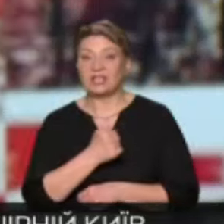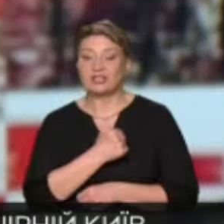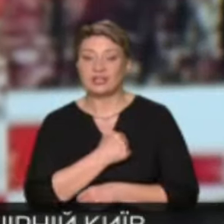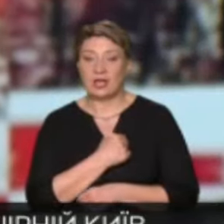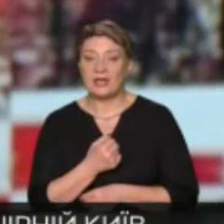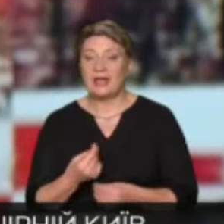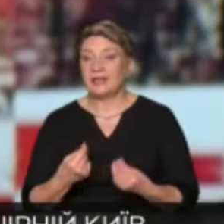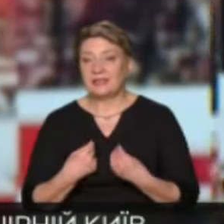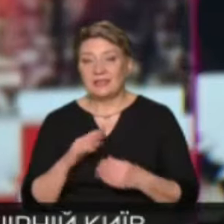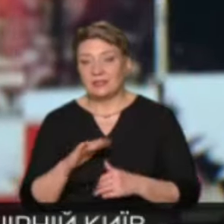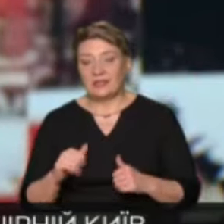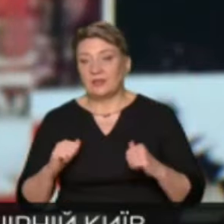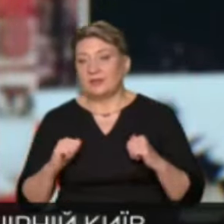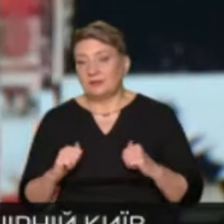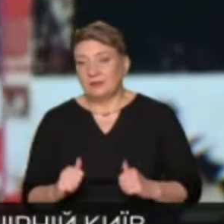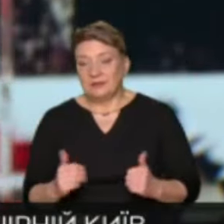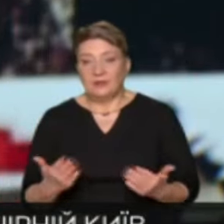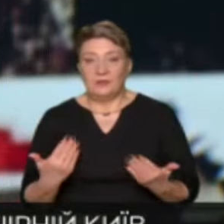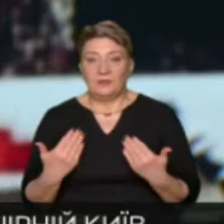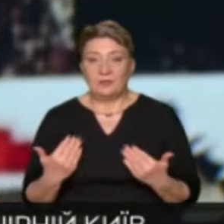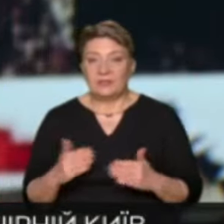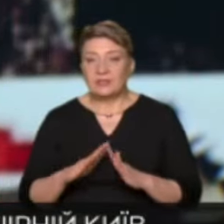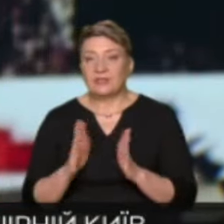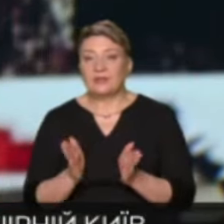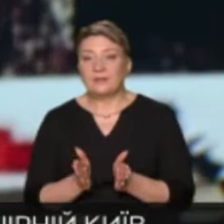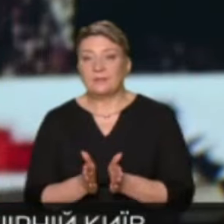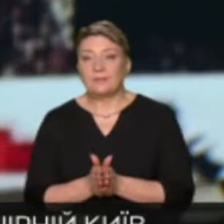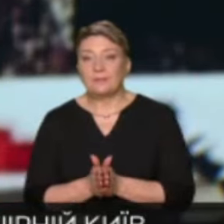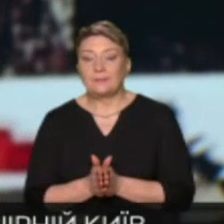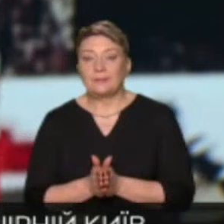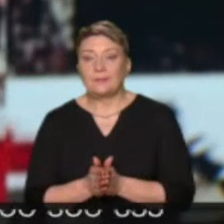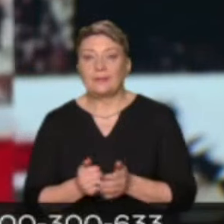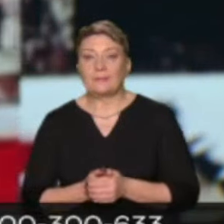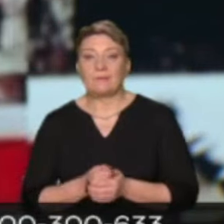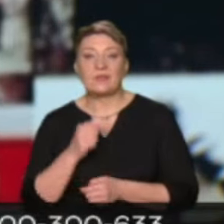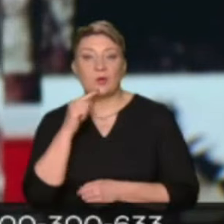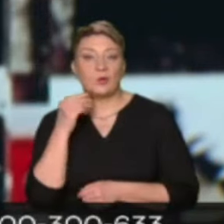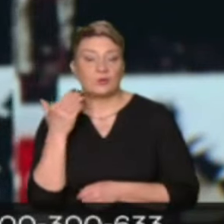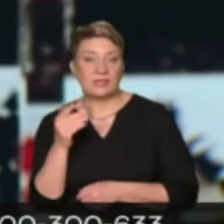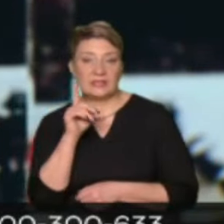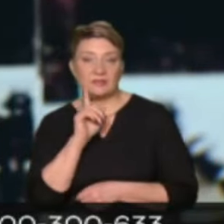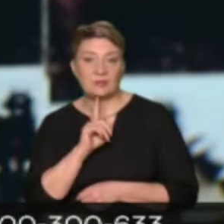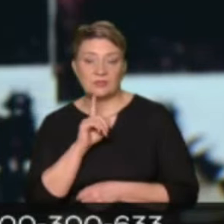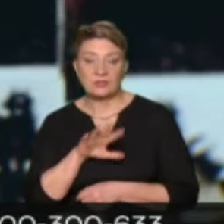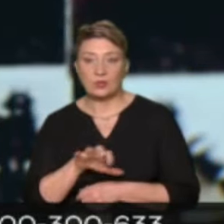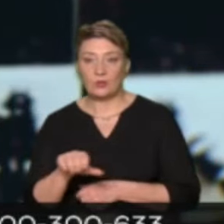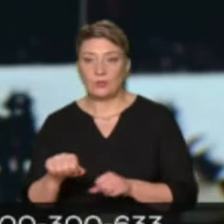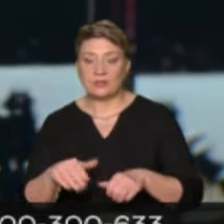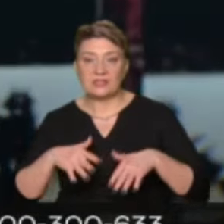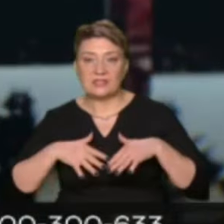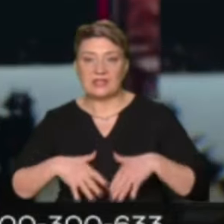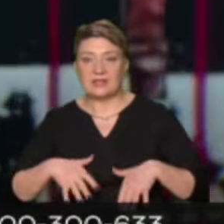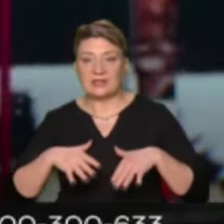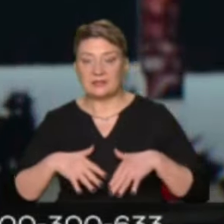Не дають відпочити, не дають взагалі якось продихнути росіяни у тимчасово окупованому Криму